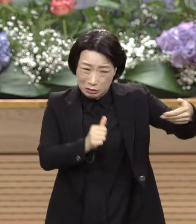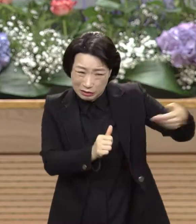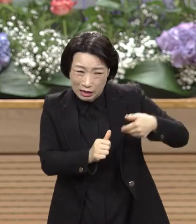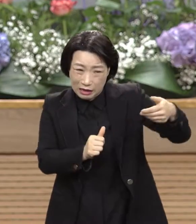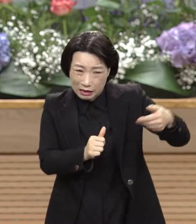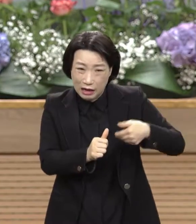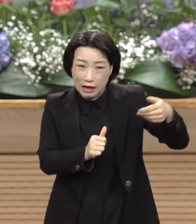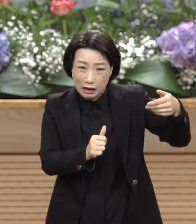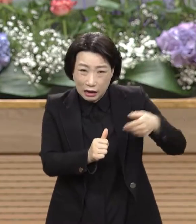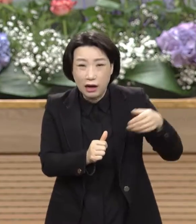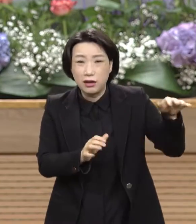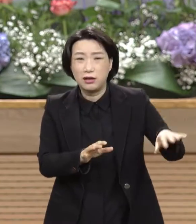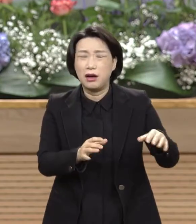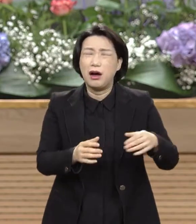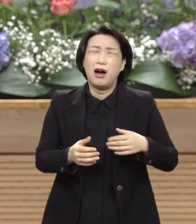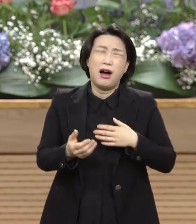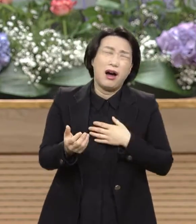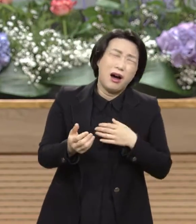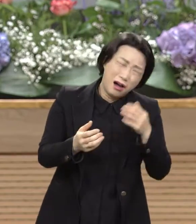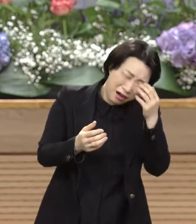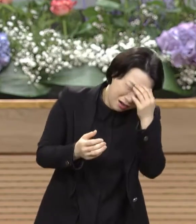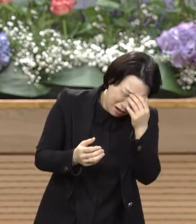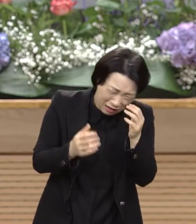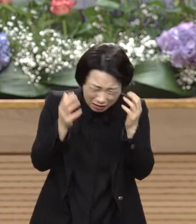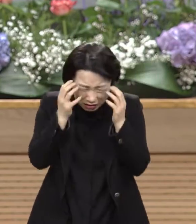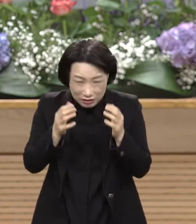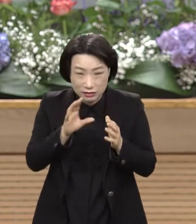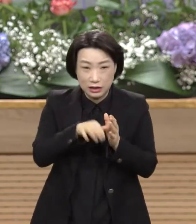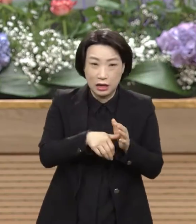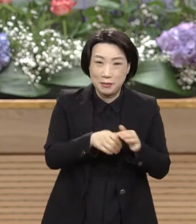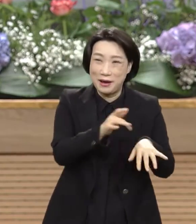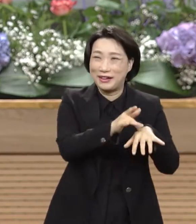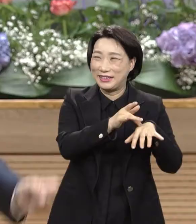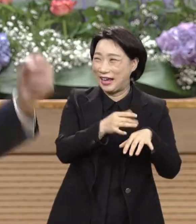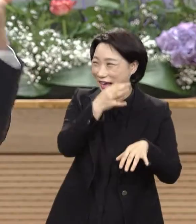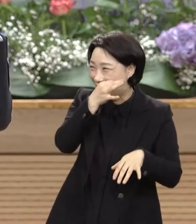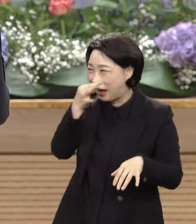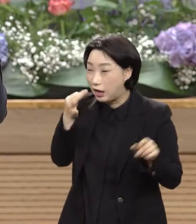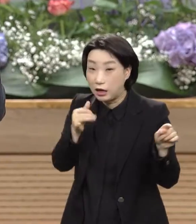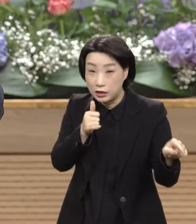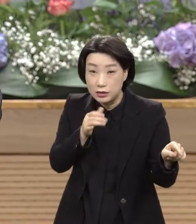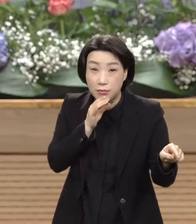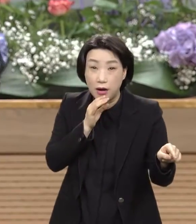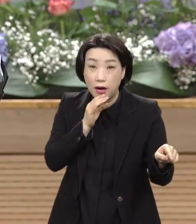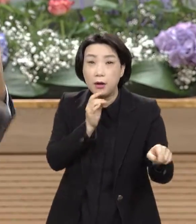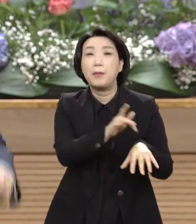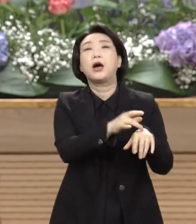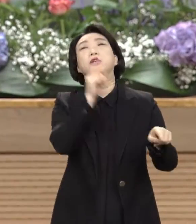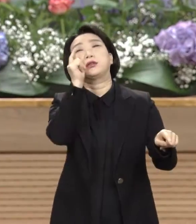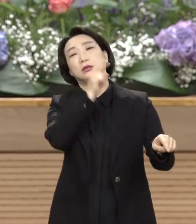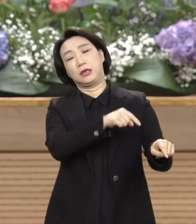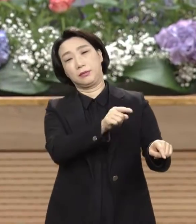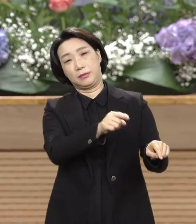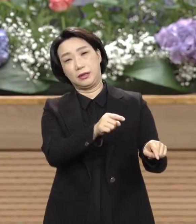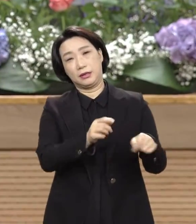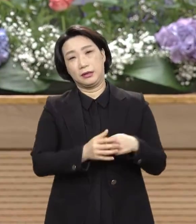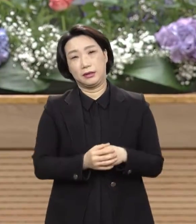가하면서 고통을 호소할 때 얼마나 즐거우는지 몰라. 그놈은 그런 못된